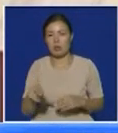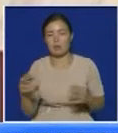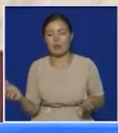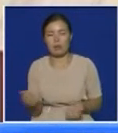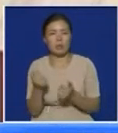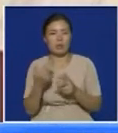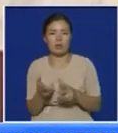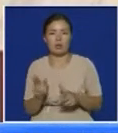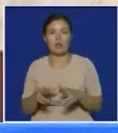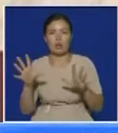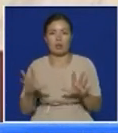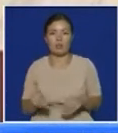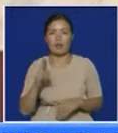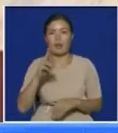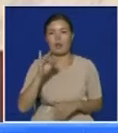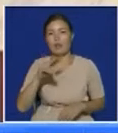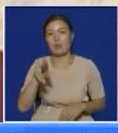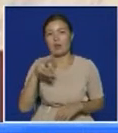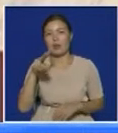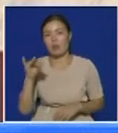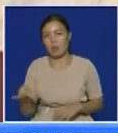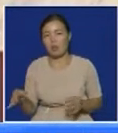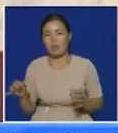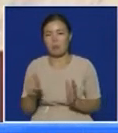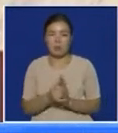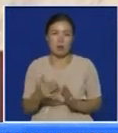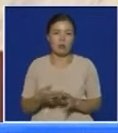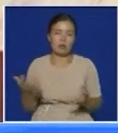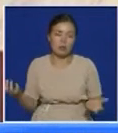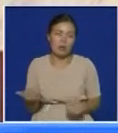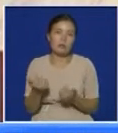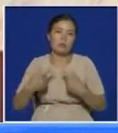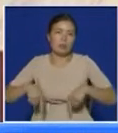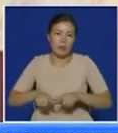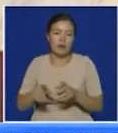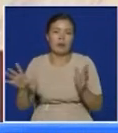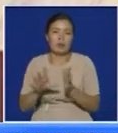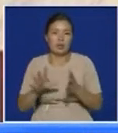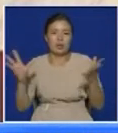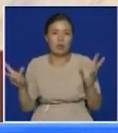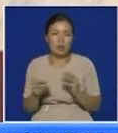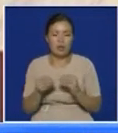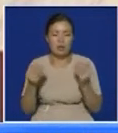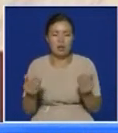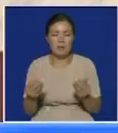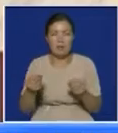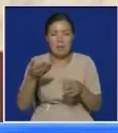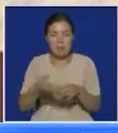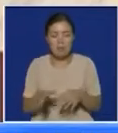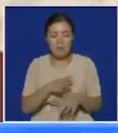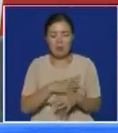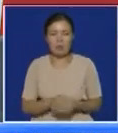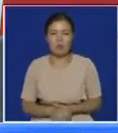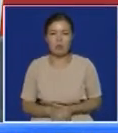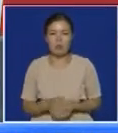станциясы құрылысын салуға және кендірлі демалыс базасына орналасқан құтқару бекетін электрлендіру мәселесін бюджеттен қаражат бөлуге ықпал етуіңізді